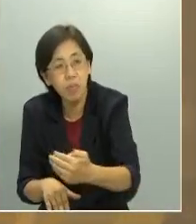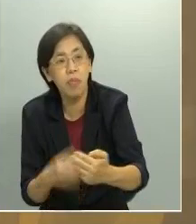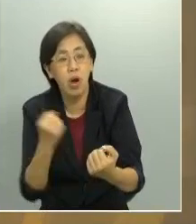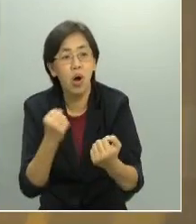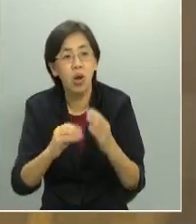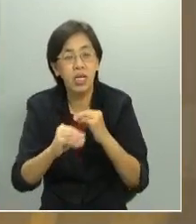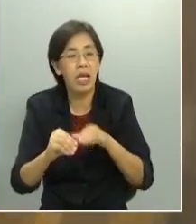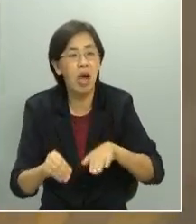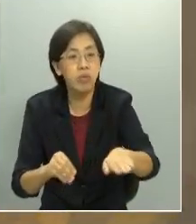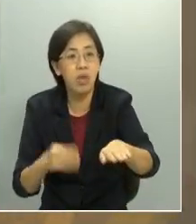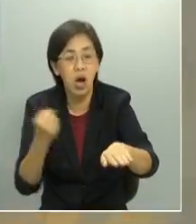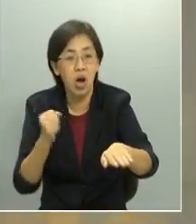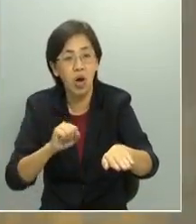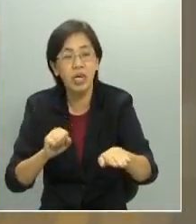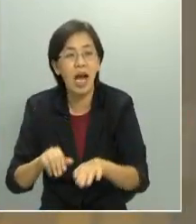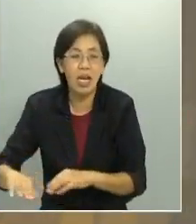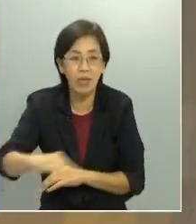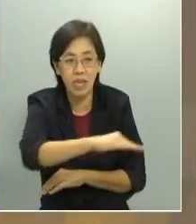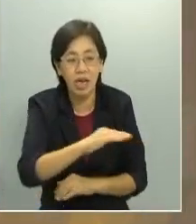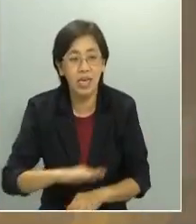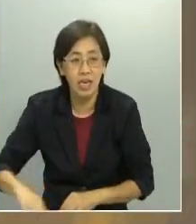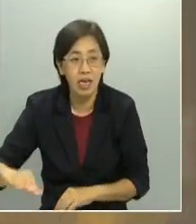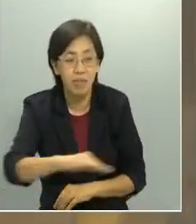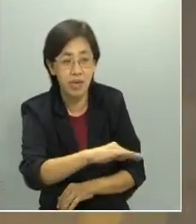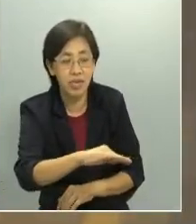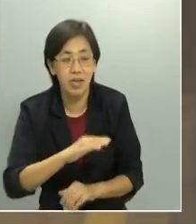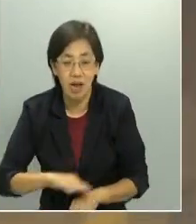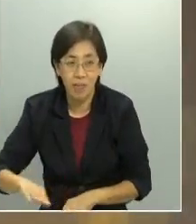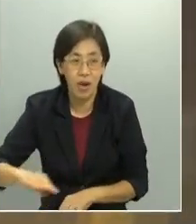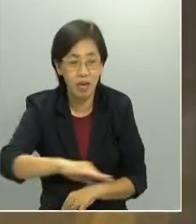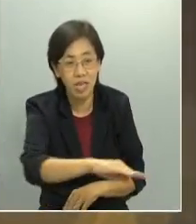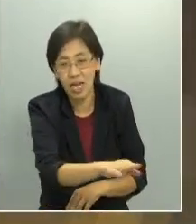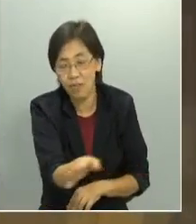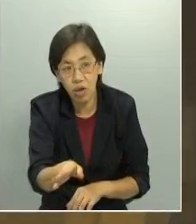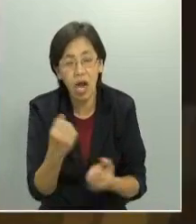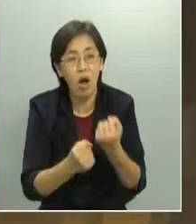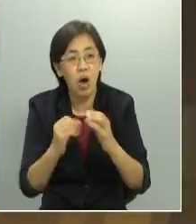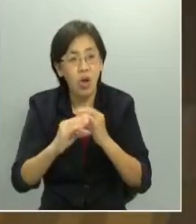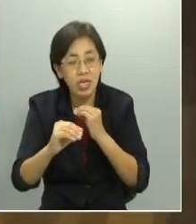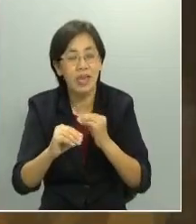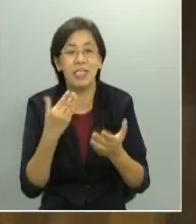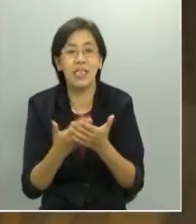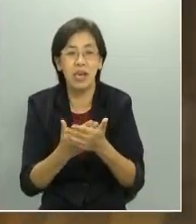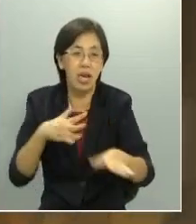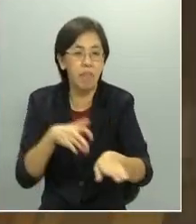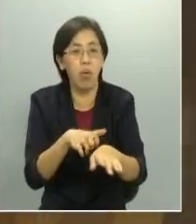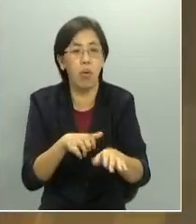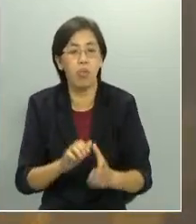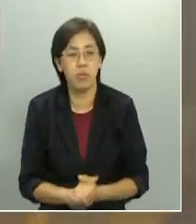องหนีไปกระบะคันนี้ก็เลี้ยวซ้ายเข้าทางเบี่ยงกลับรถแล้วมาชนเก๋งสีบอลอีกคันหนึ่ง